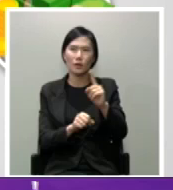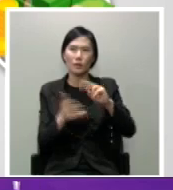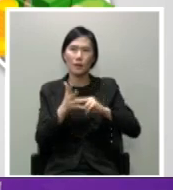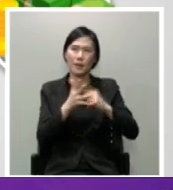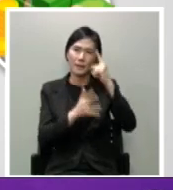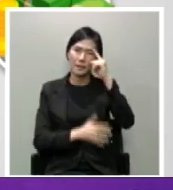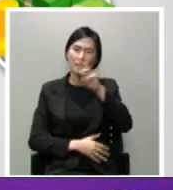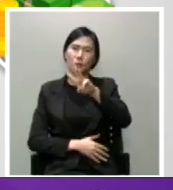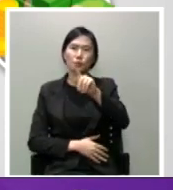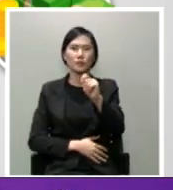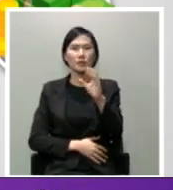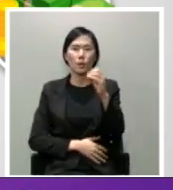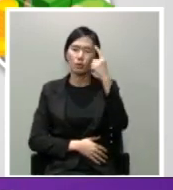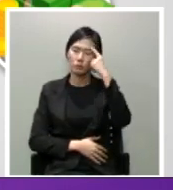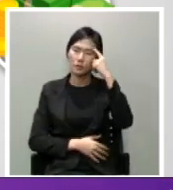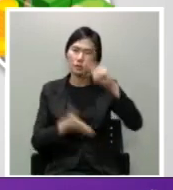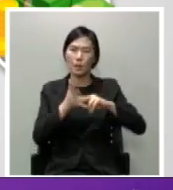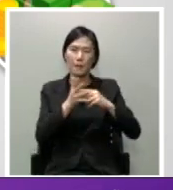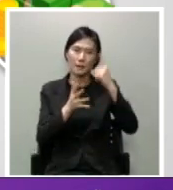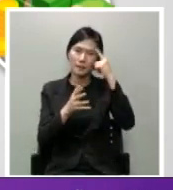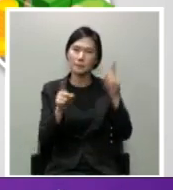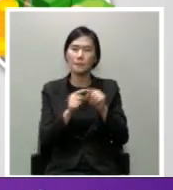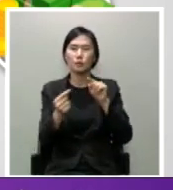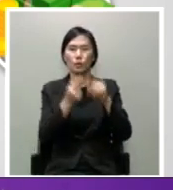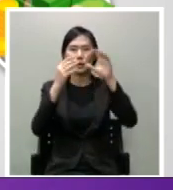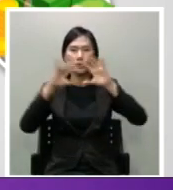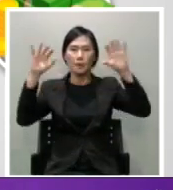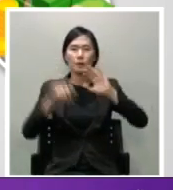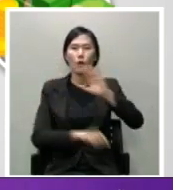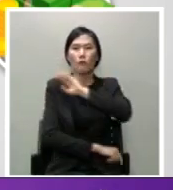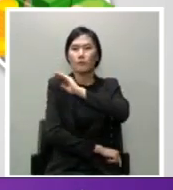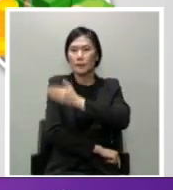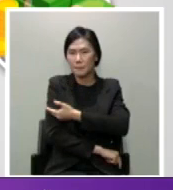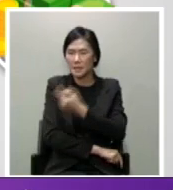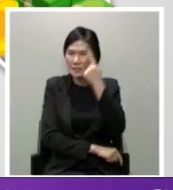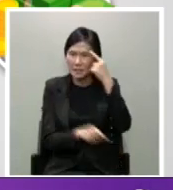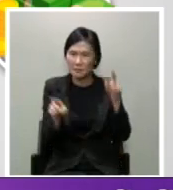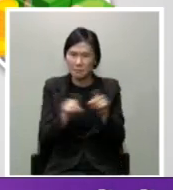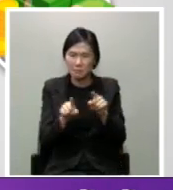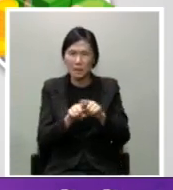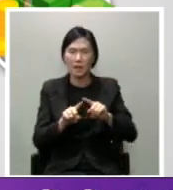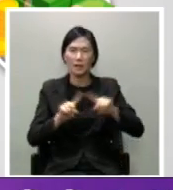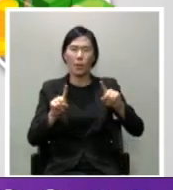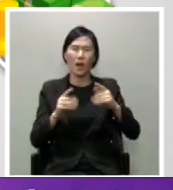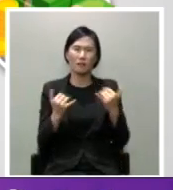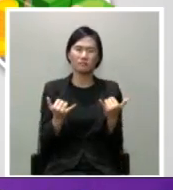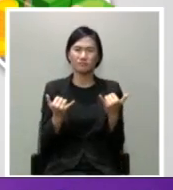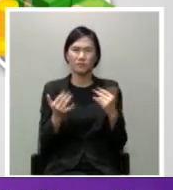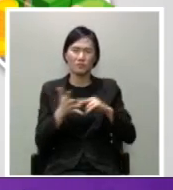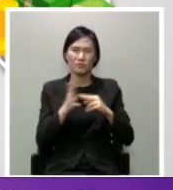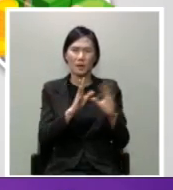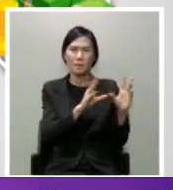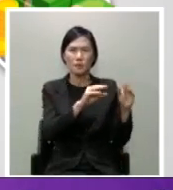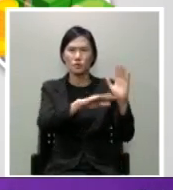น WTO ดันไปเห็นด้วยกับรัฐบาลฟิลิปปินส์แล้วอย่างนี้จะไม่ให้เรียกประชุ